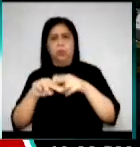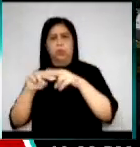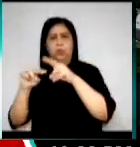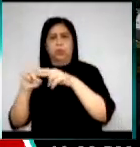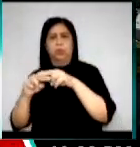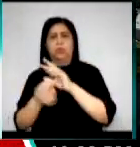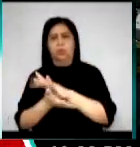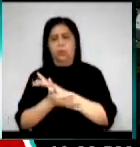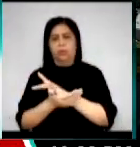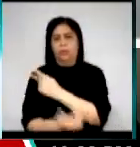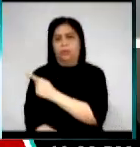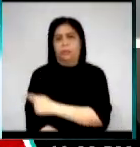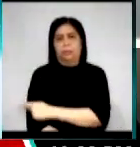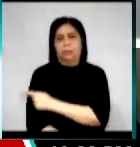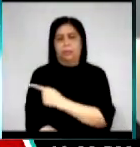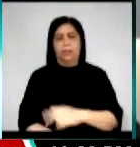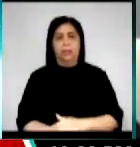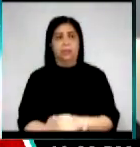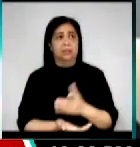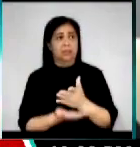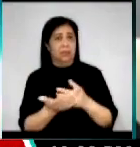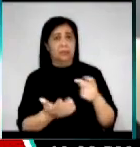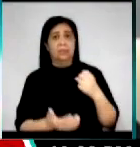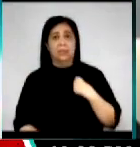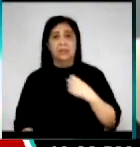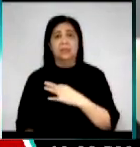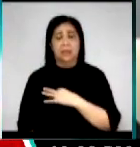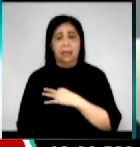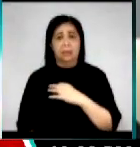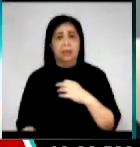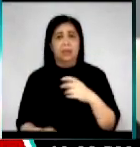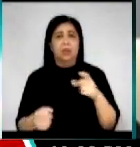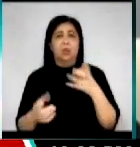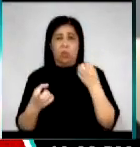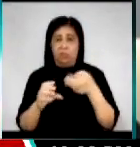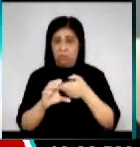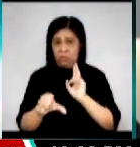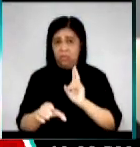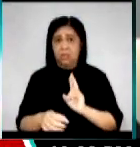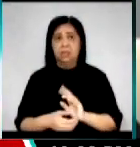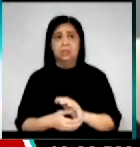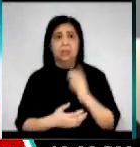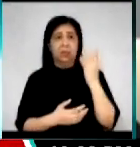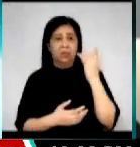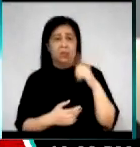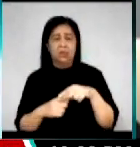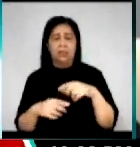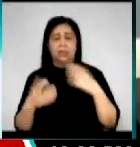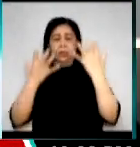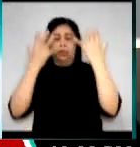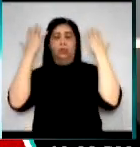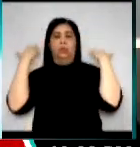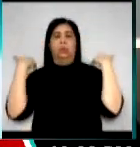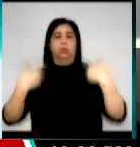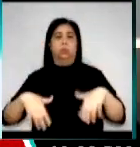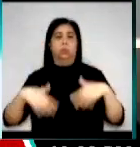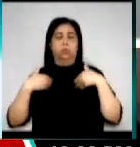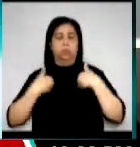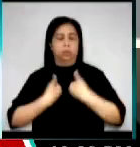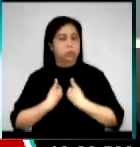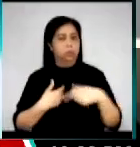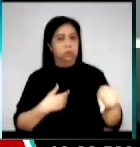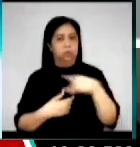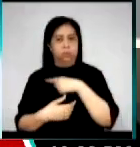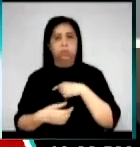are staff already na wants to resign because of overwhelm, no? Sa some atong mga